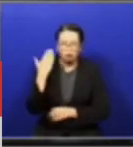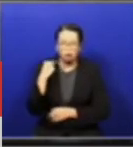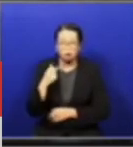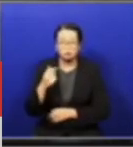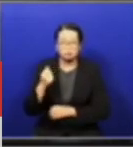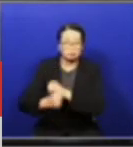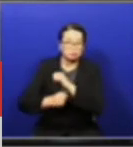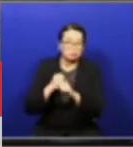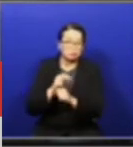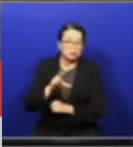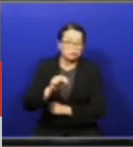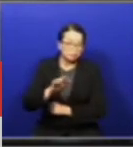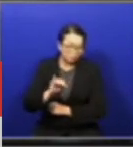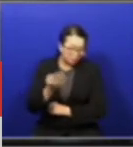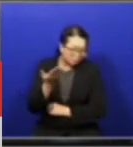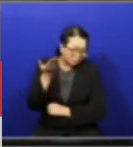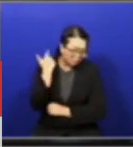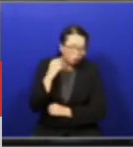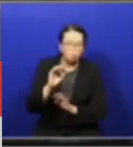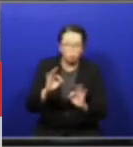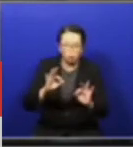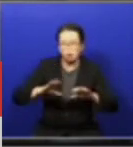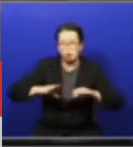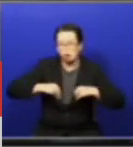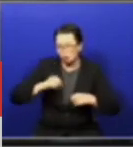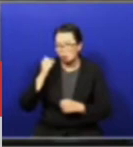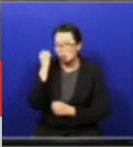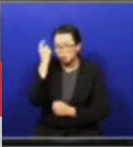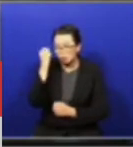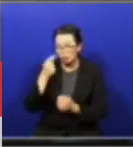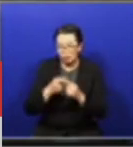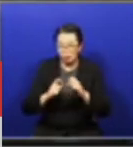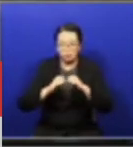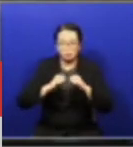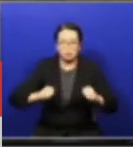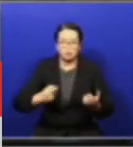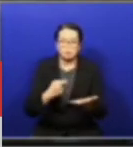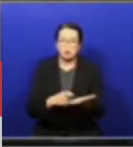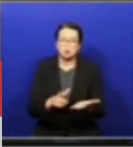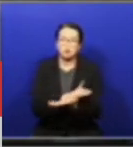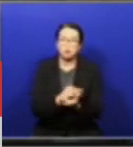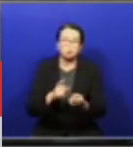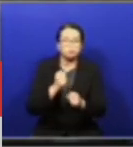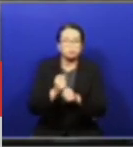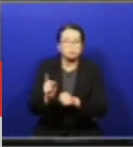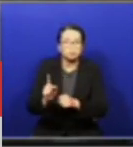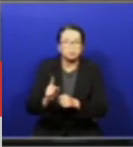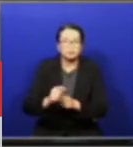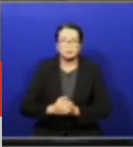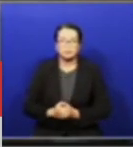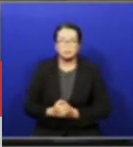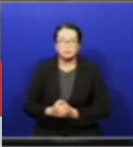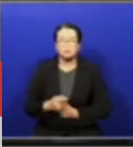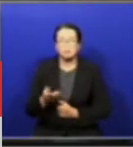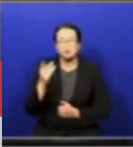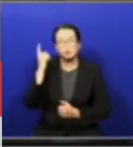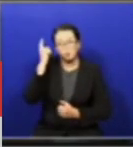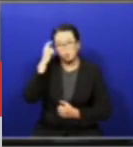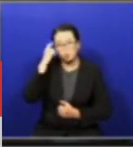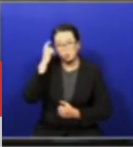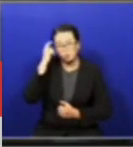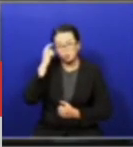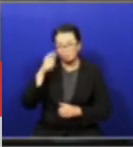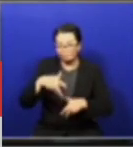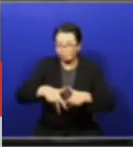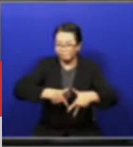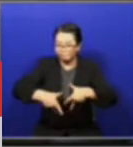30-40 ปีที่แล้วพอไหวท่านประธานครับสำนักงานประกันสังคมแห่งนี้ท่านประธานรู้ไหมครับเขาทำอะไรฮะเขารู้ว่าประ